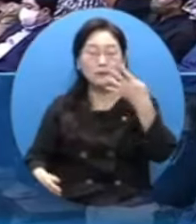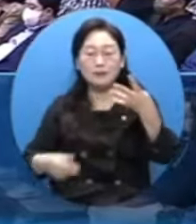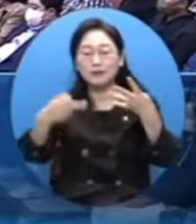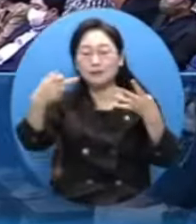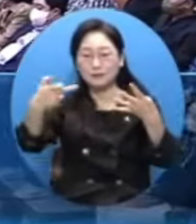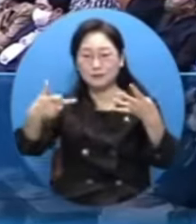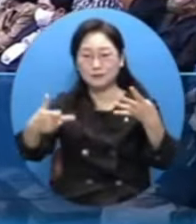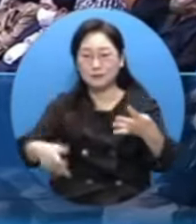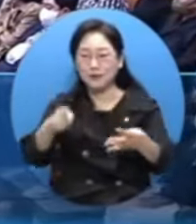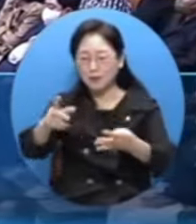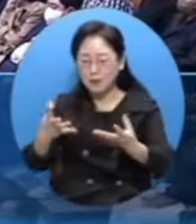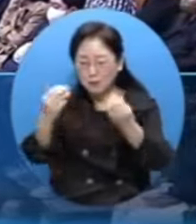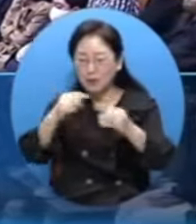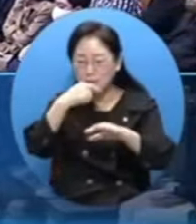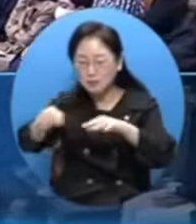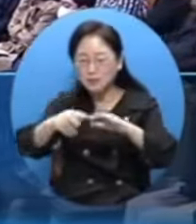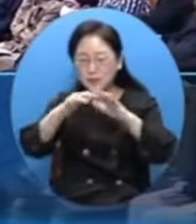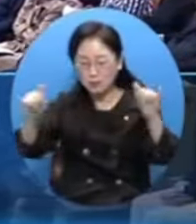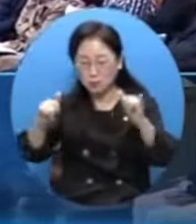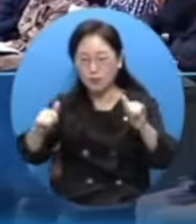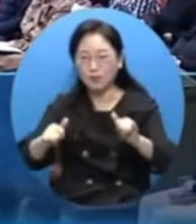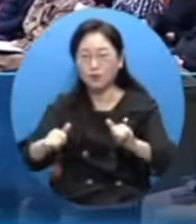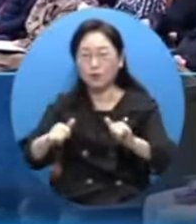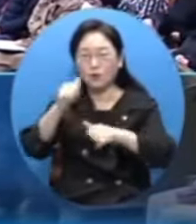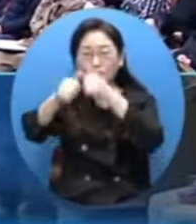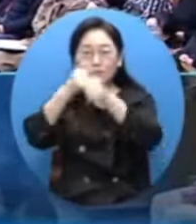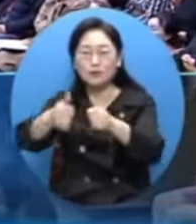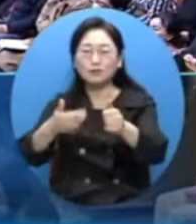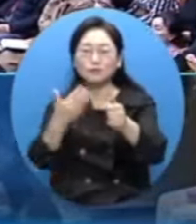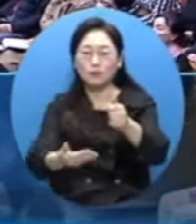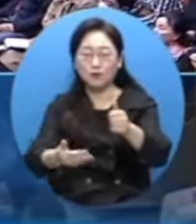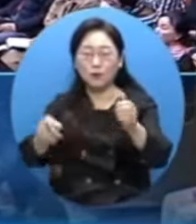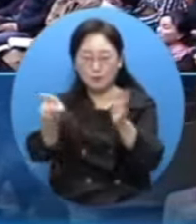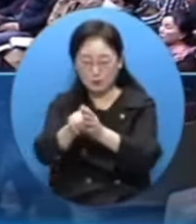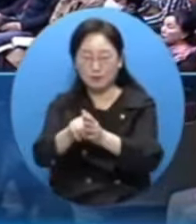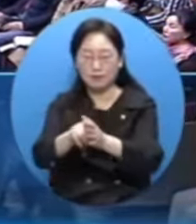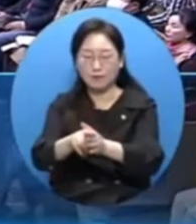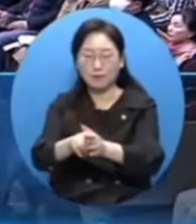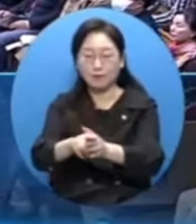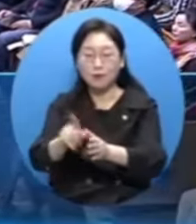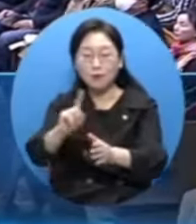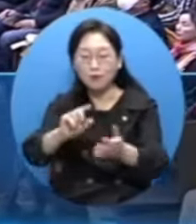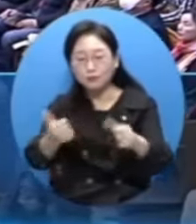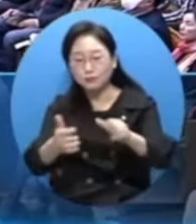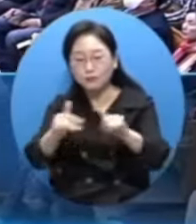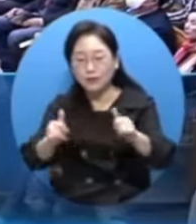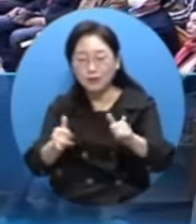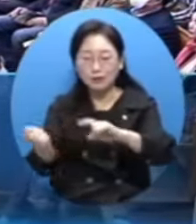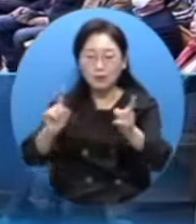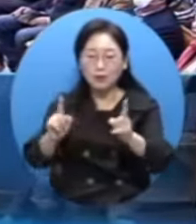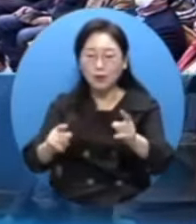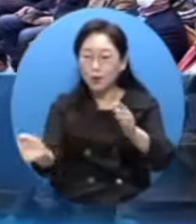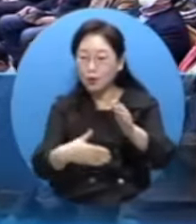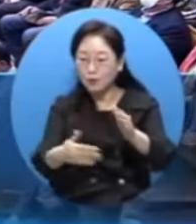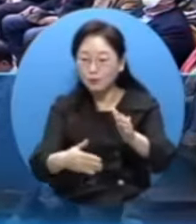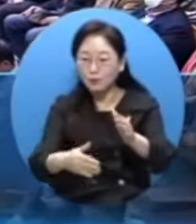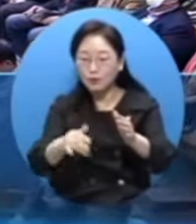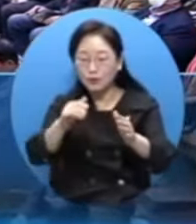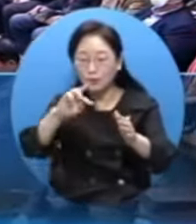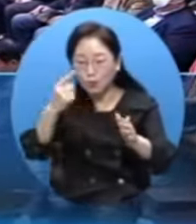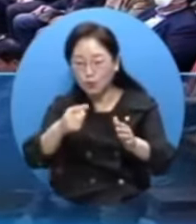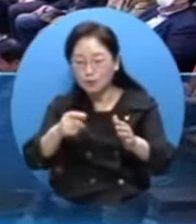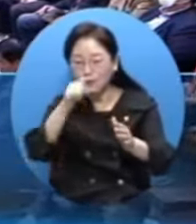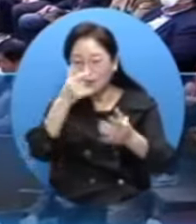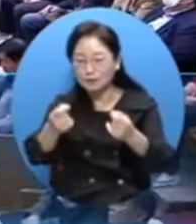내가 너를 많은 민족의 조상으로 세웠다 하신 것 같으니 그가 믿은 바 하나님은 죽은 자를 살리시며 없는 것을 있는 것 같이 부르시는